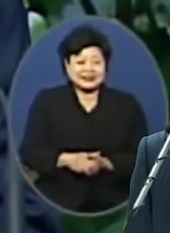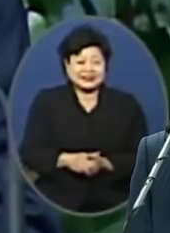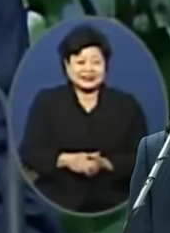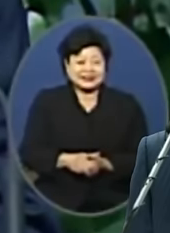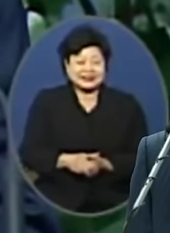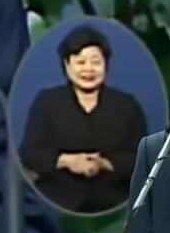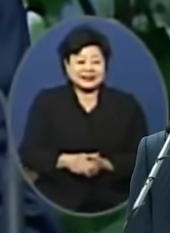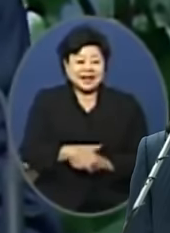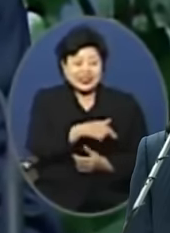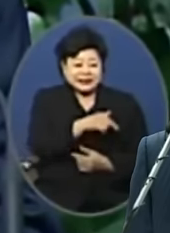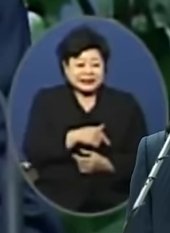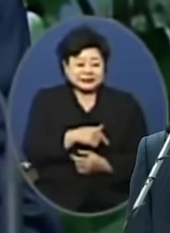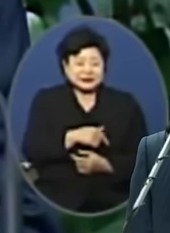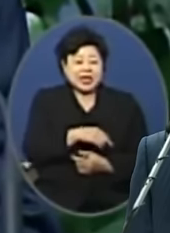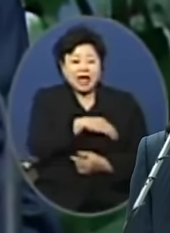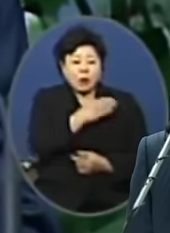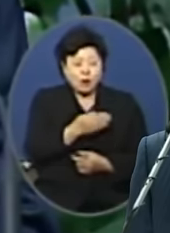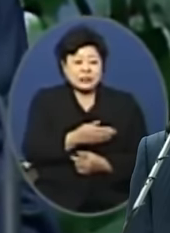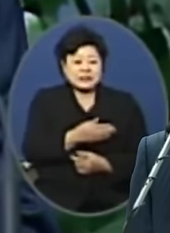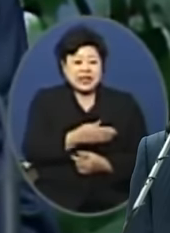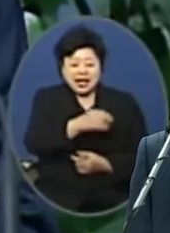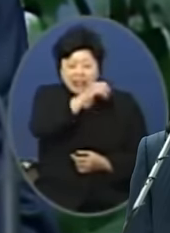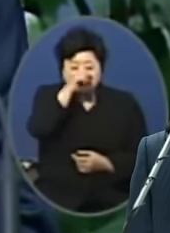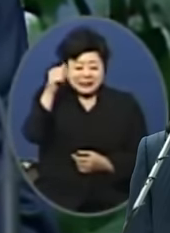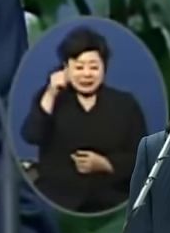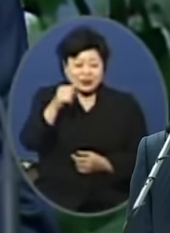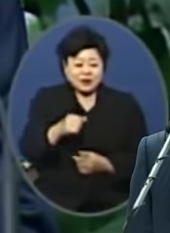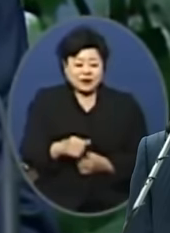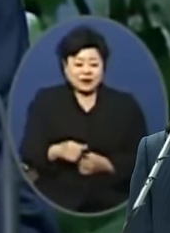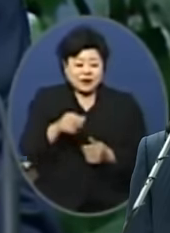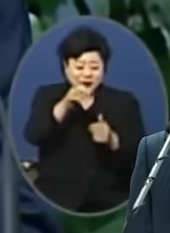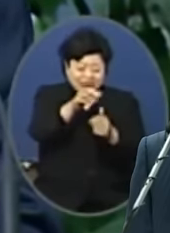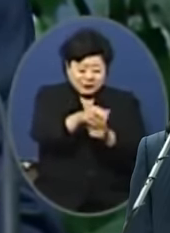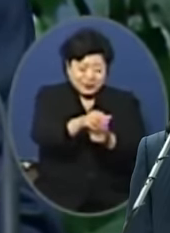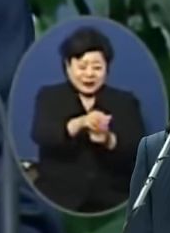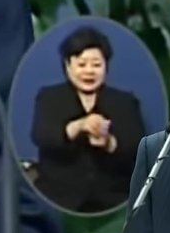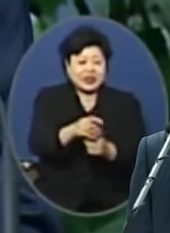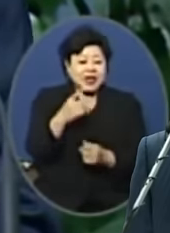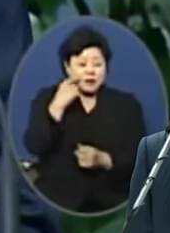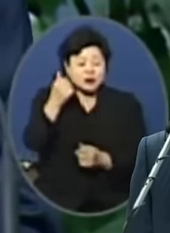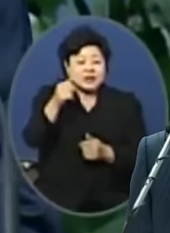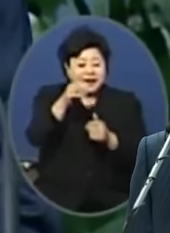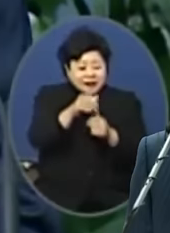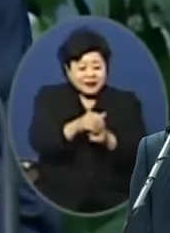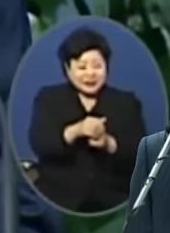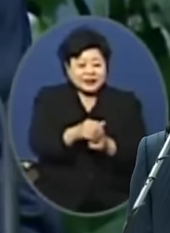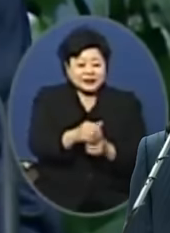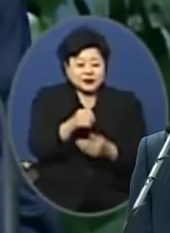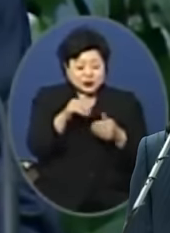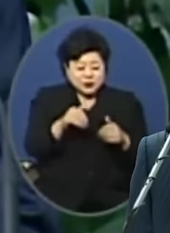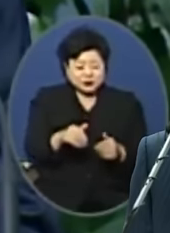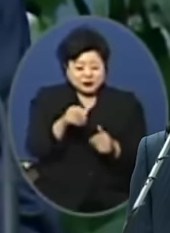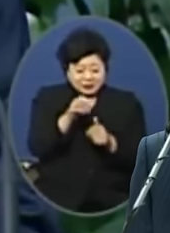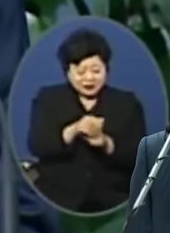재직을 임명할 때 집사, 권사, 장로, 목사, 교역자를